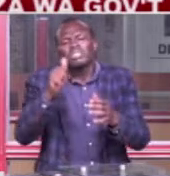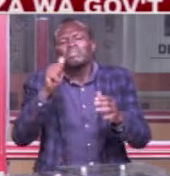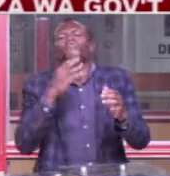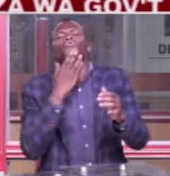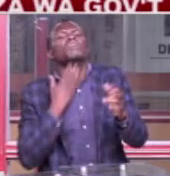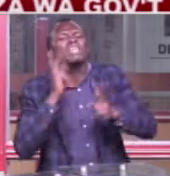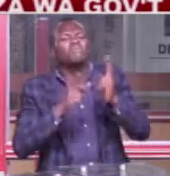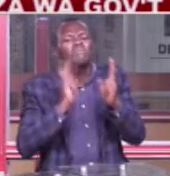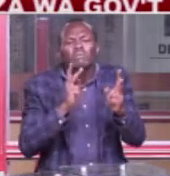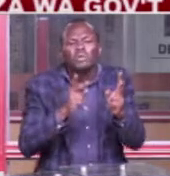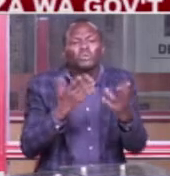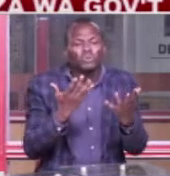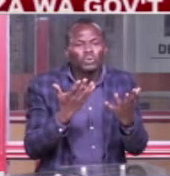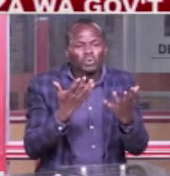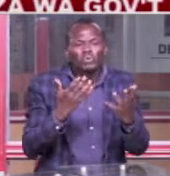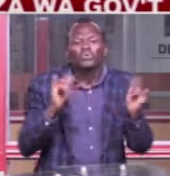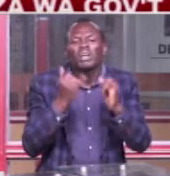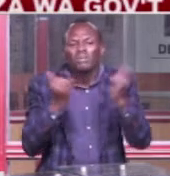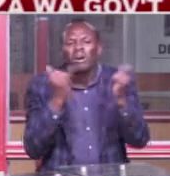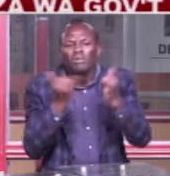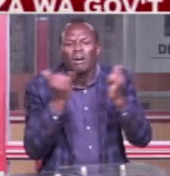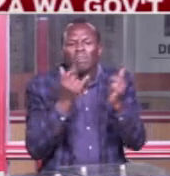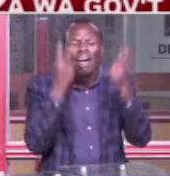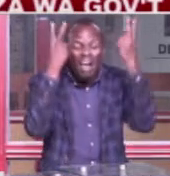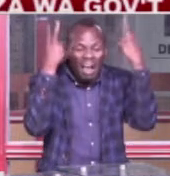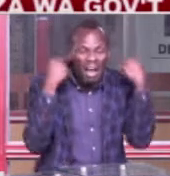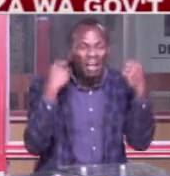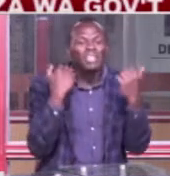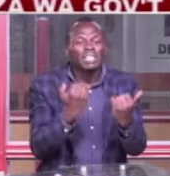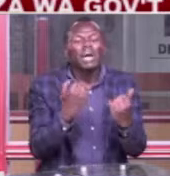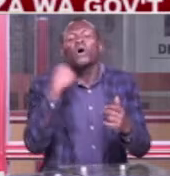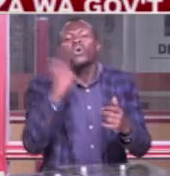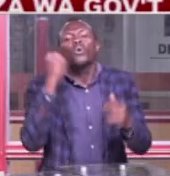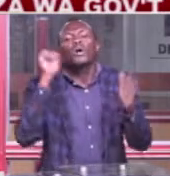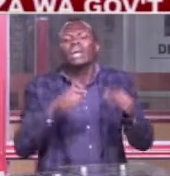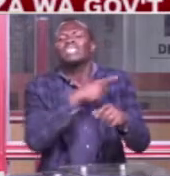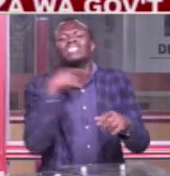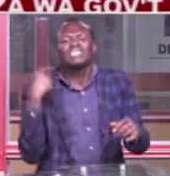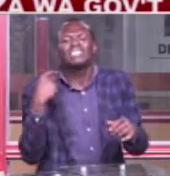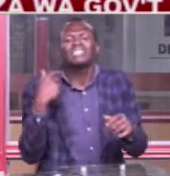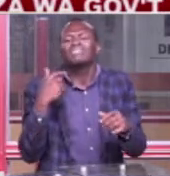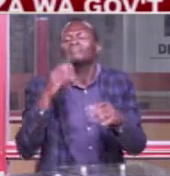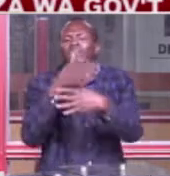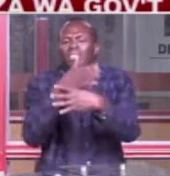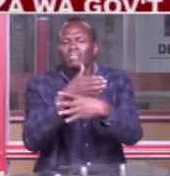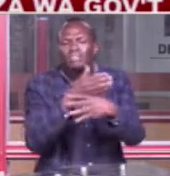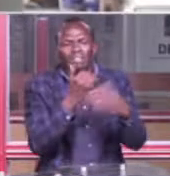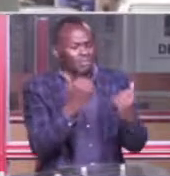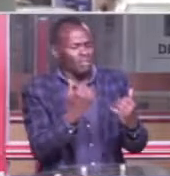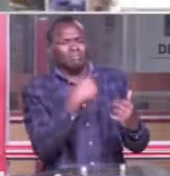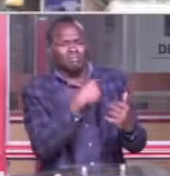Rukutana ne muhakanizi ngani ukodeye nze ne muhakanizi ndi mprofi ya ku instructing abalozi bange mutwale kumukota agenda